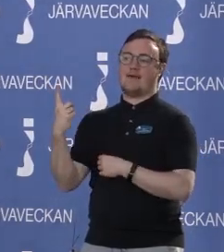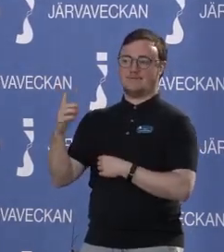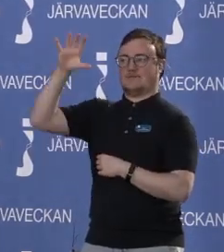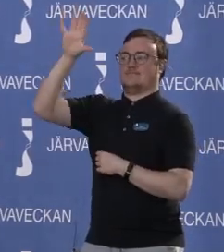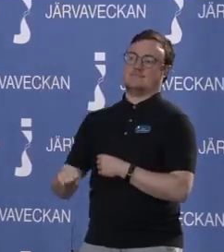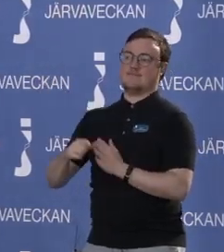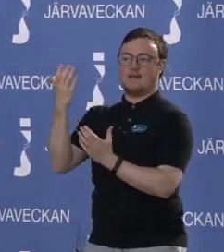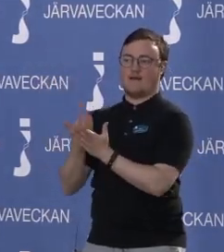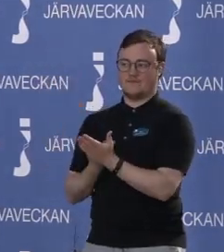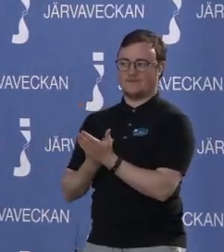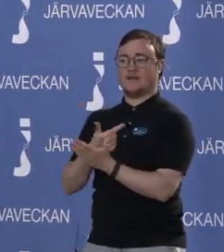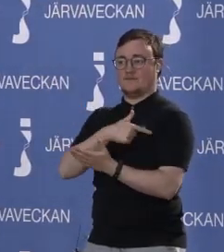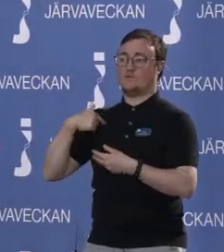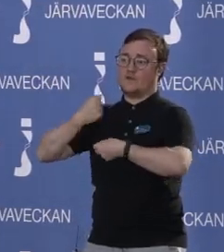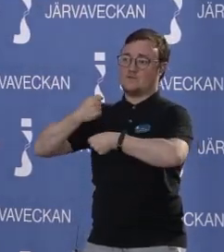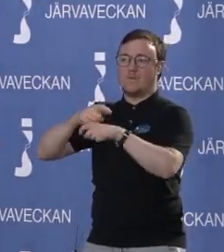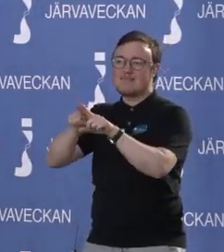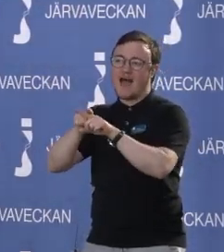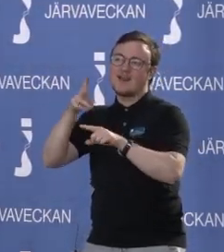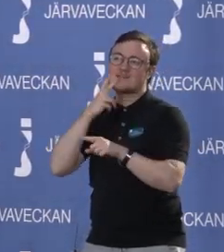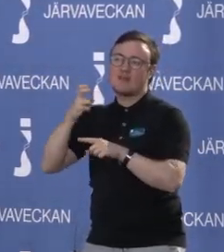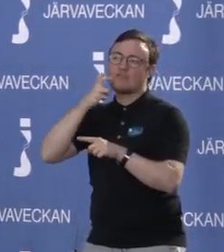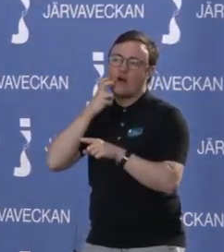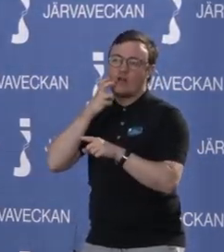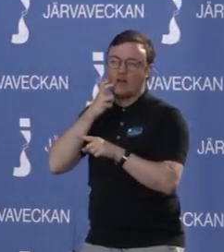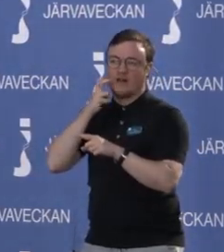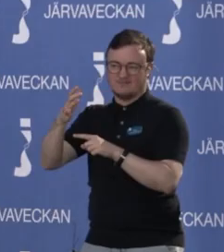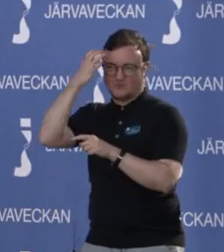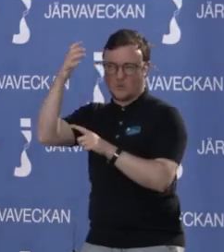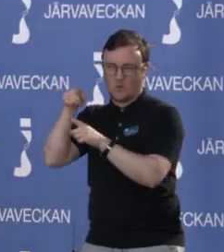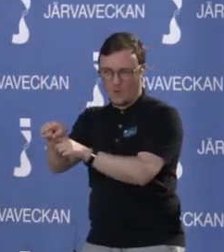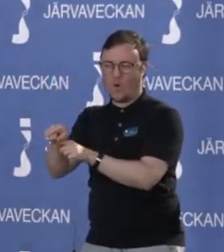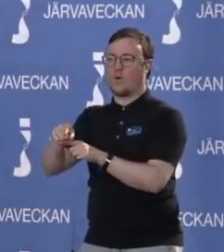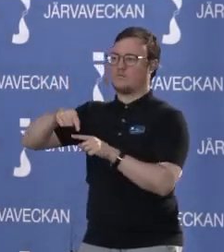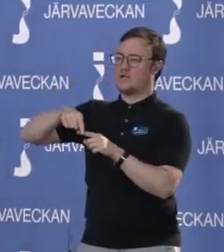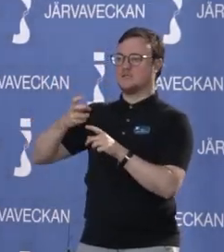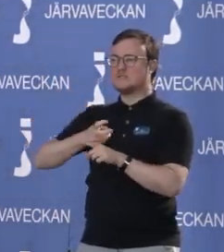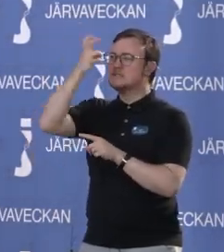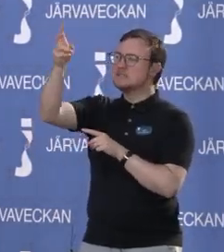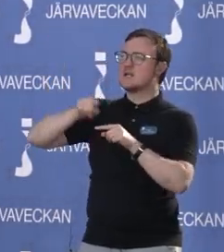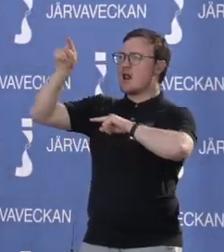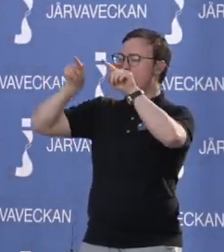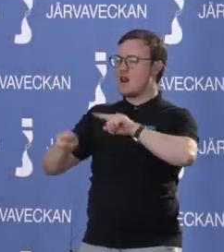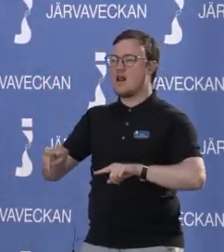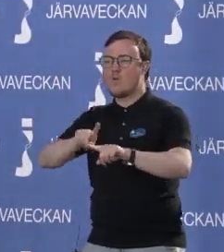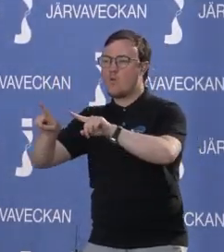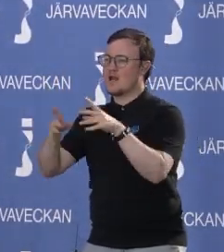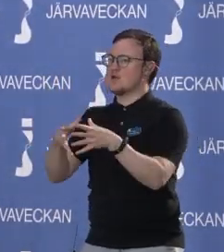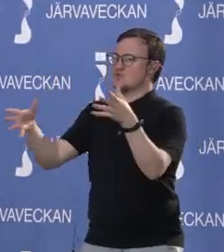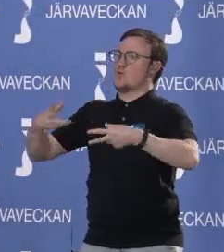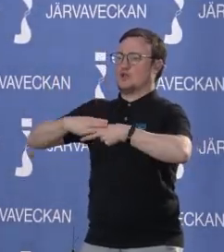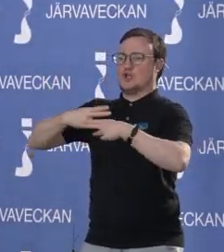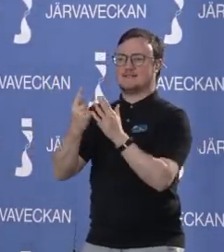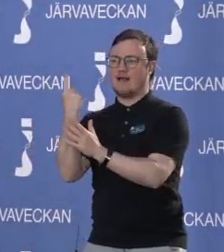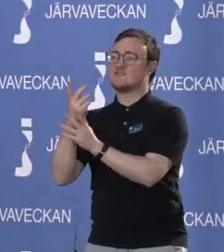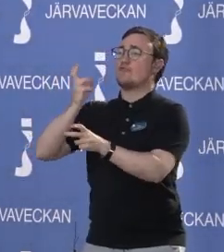sitter vid centralstationen i Stockholm och liksom åker ut på stora nyhetshändelser och försöker rapportera därifrån